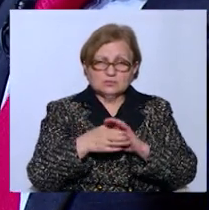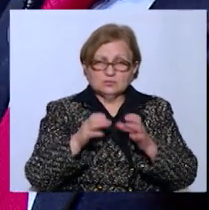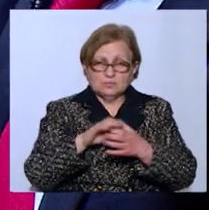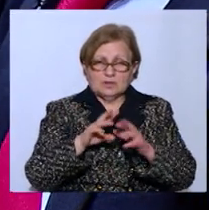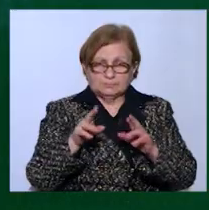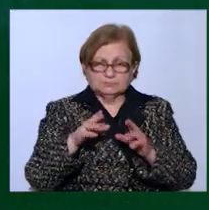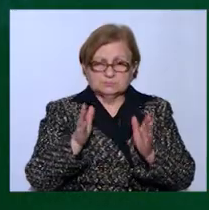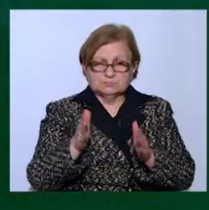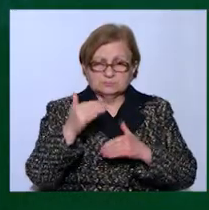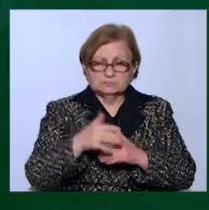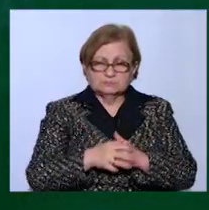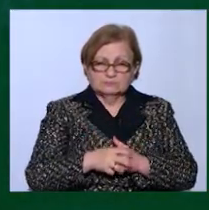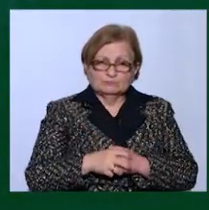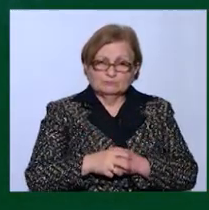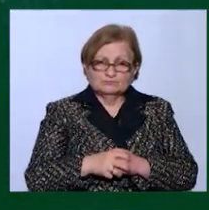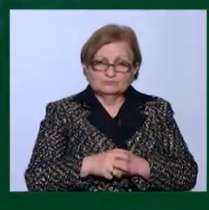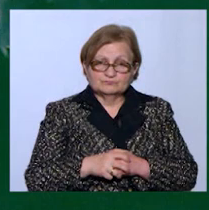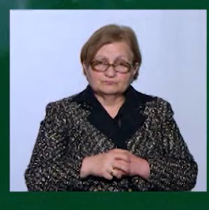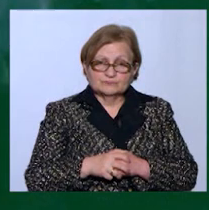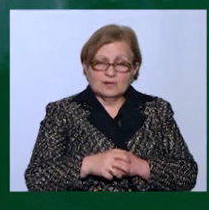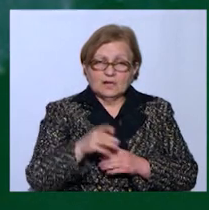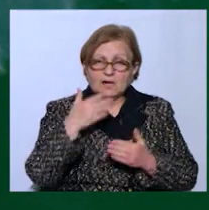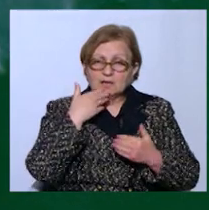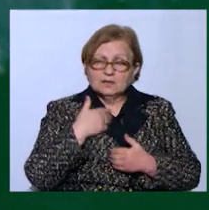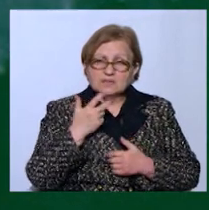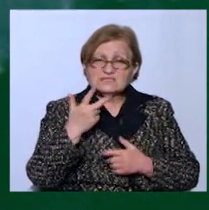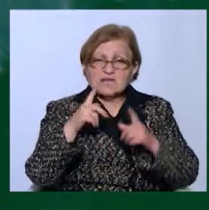ხუთკუთხა. მეტყვით სამკუთხა როგორია? აი სამკუთხა პრიზმა.